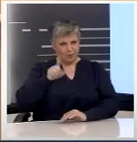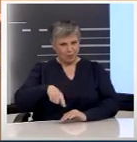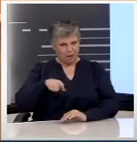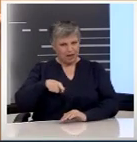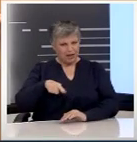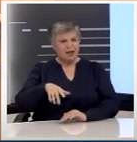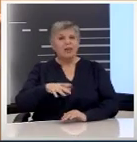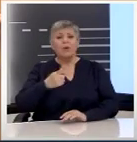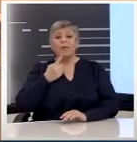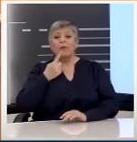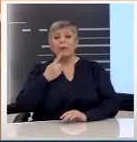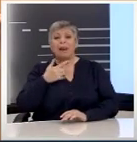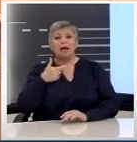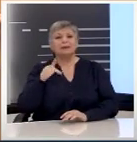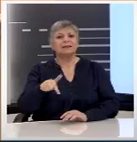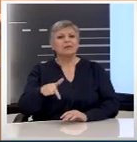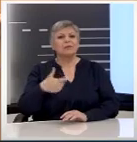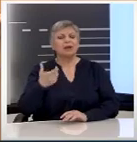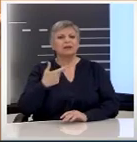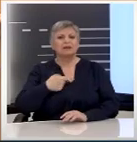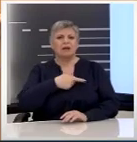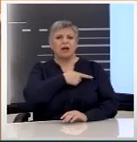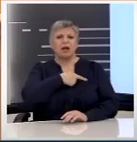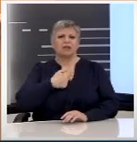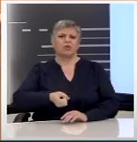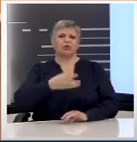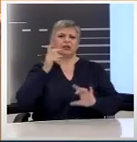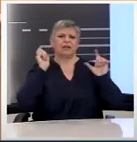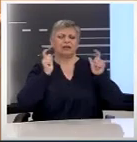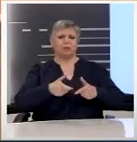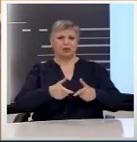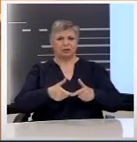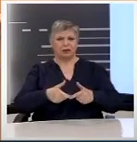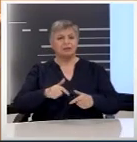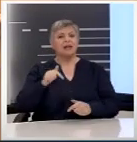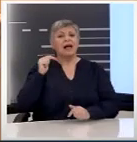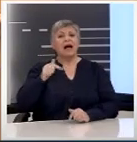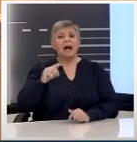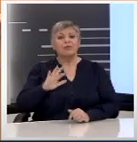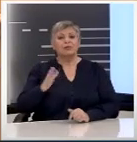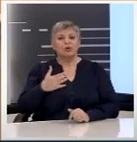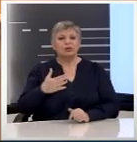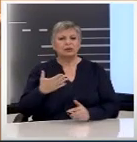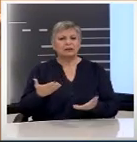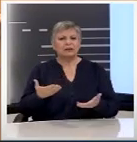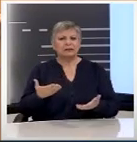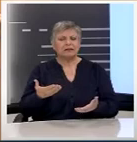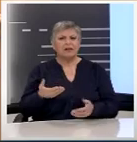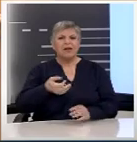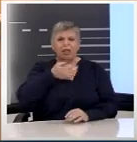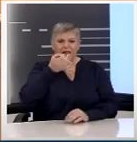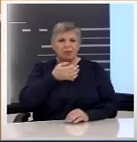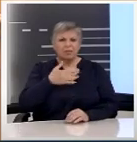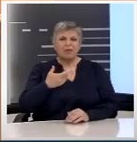ναυτικό ατύχημα. Διότι πριν από λίγες ώρες ο δήμαρχος του ελληνικού Αργυρούπολης, που